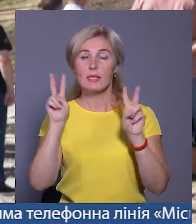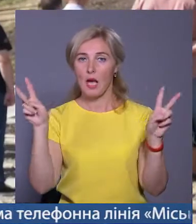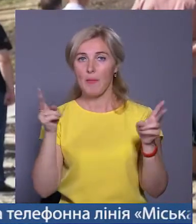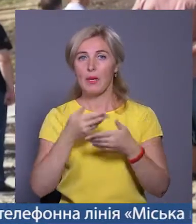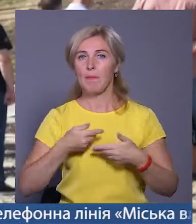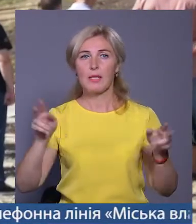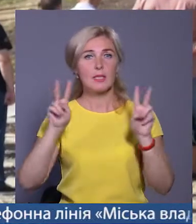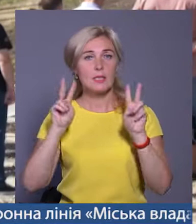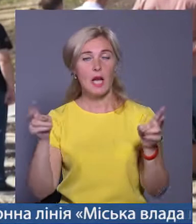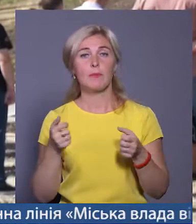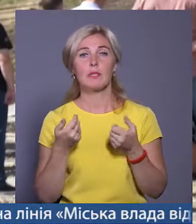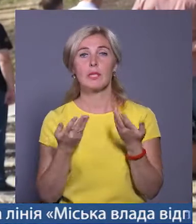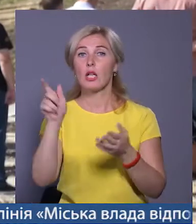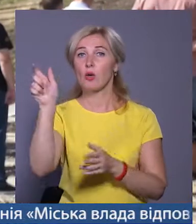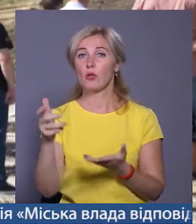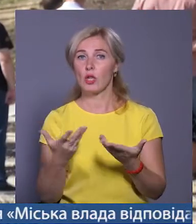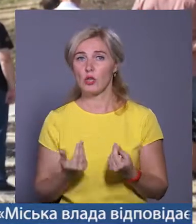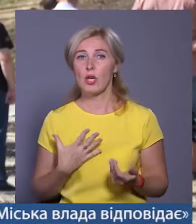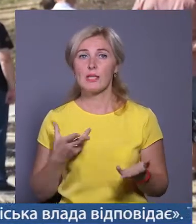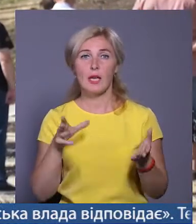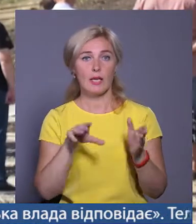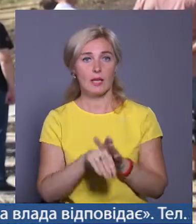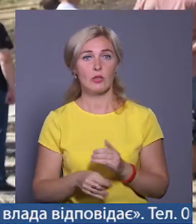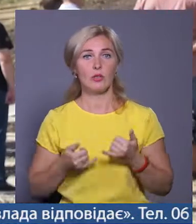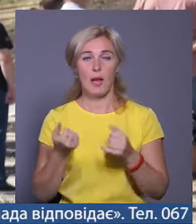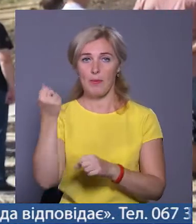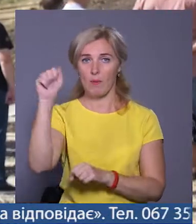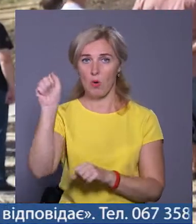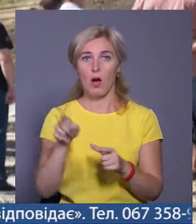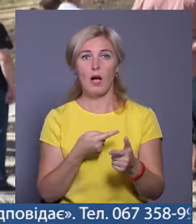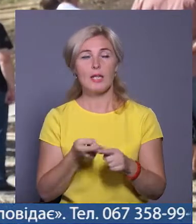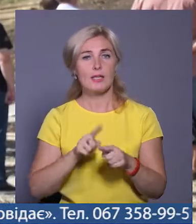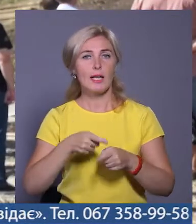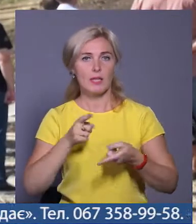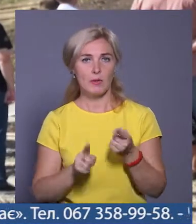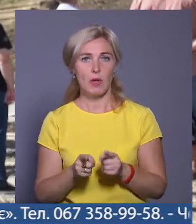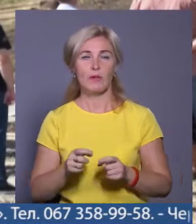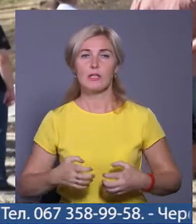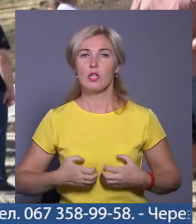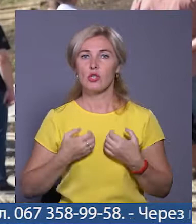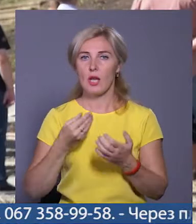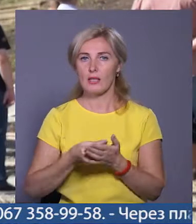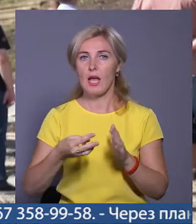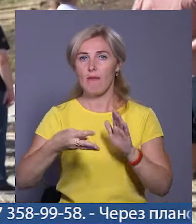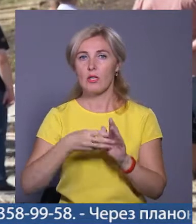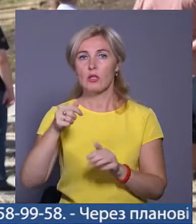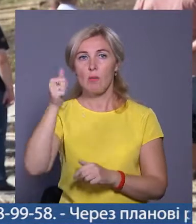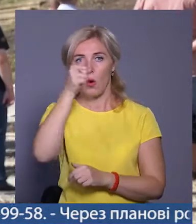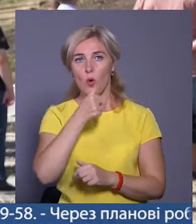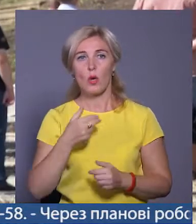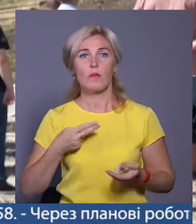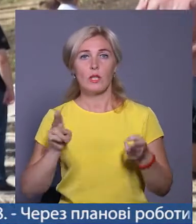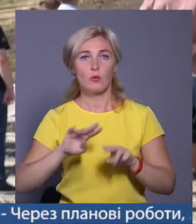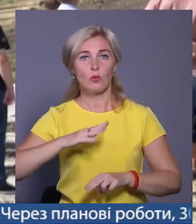не знаємо, скільки людей загине ще задля перемоги, але це насправді дуже страшна ціна. 8 років гинуть наші люди